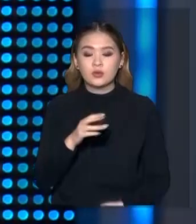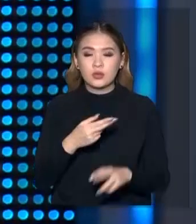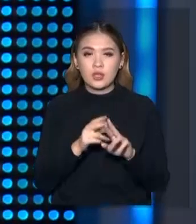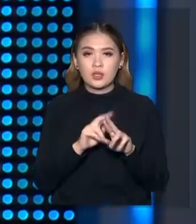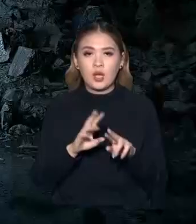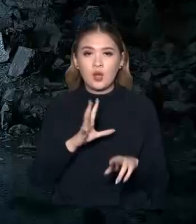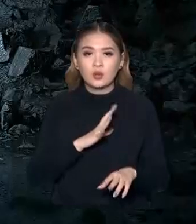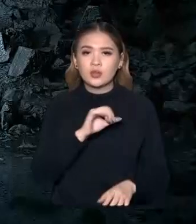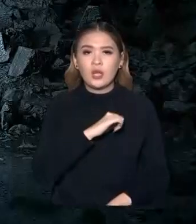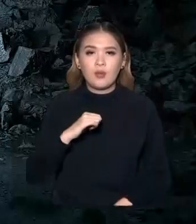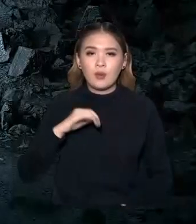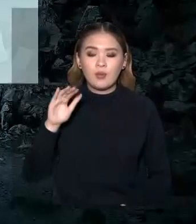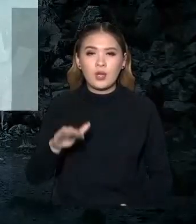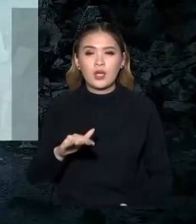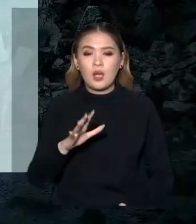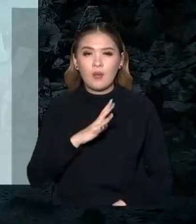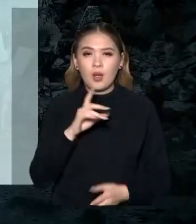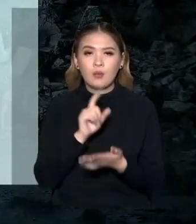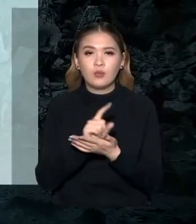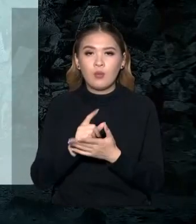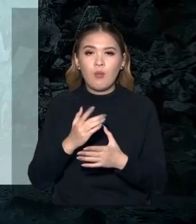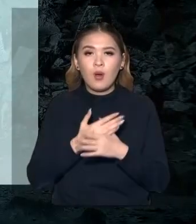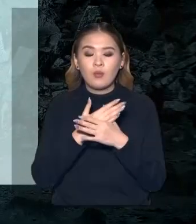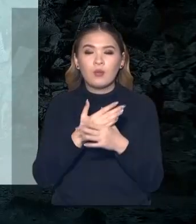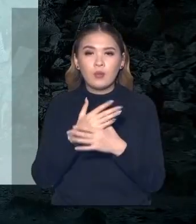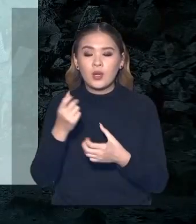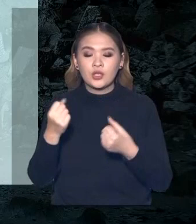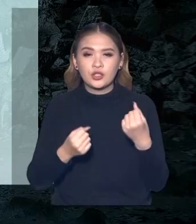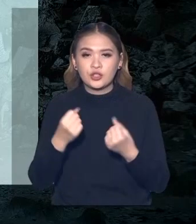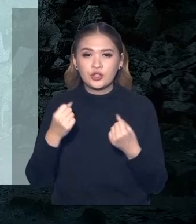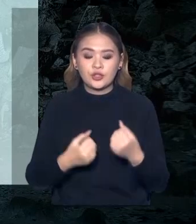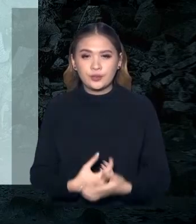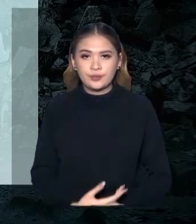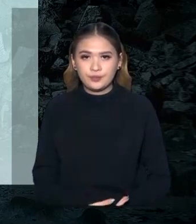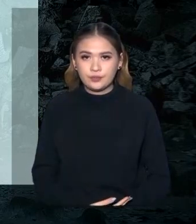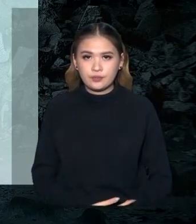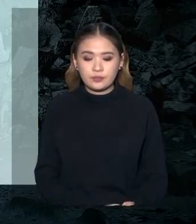Самый младший сотрудник выполнял обязанности помощника машиниста.